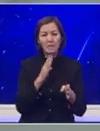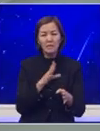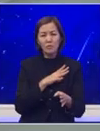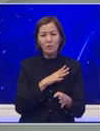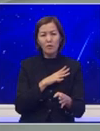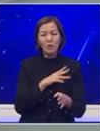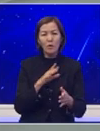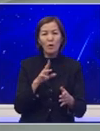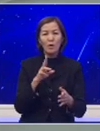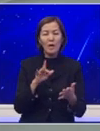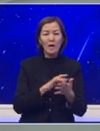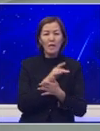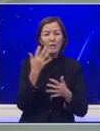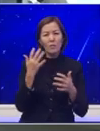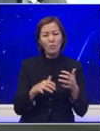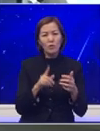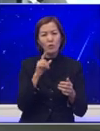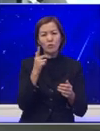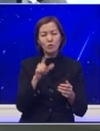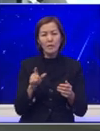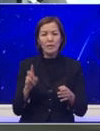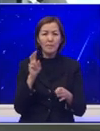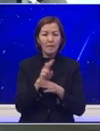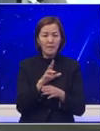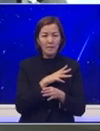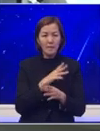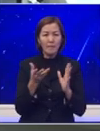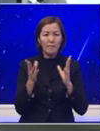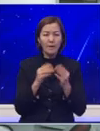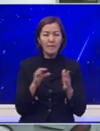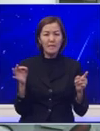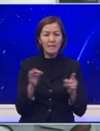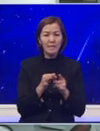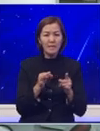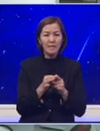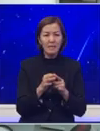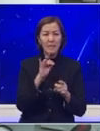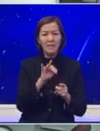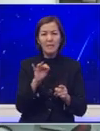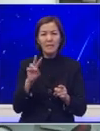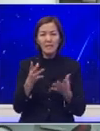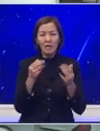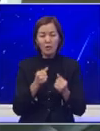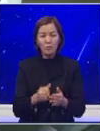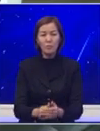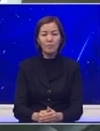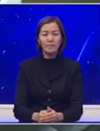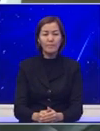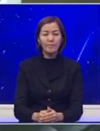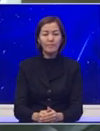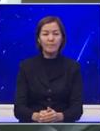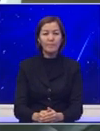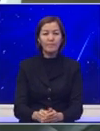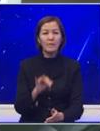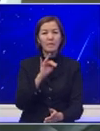ғана Қонаевта күніне орта есеппен 100-ден аса адам келіп жатыр. Барлығының мақсаты бір – жеке сәйкестендіру нөмірін алу. Жеке